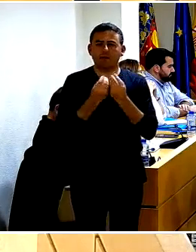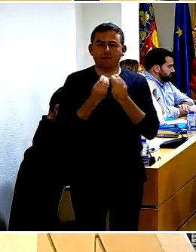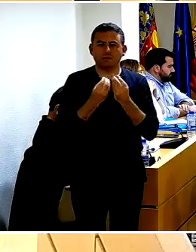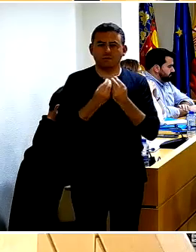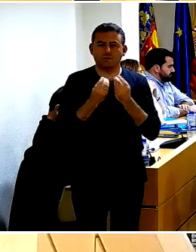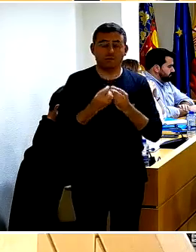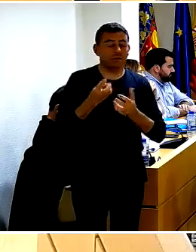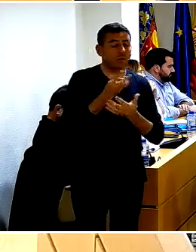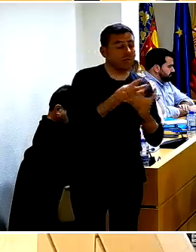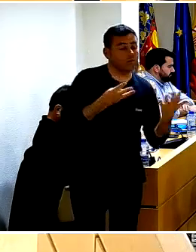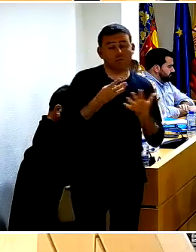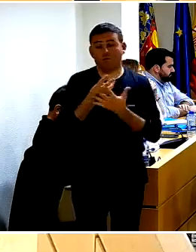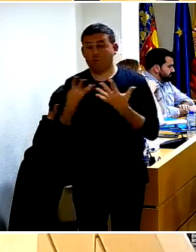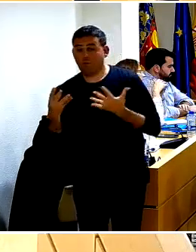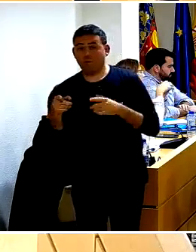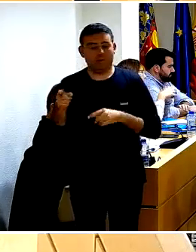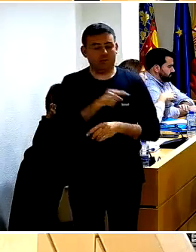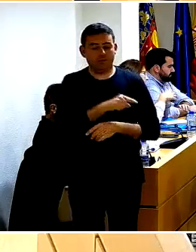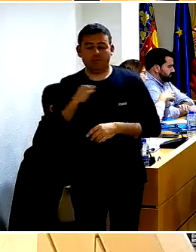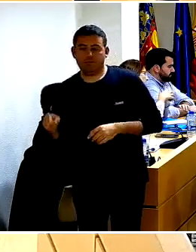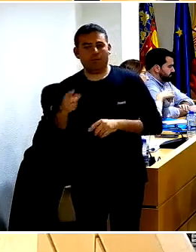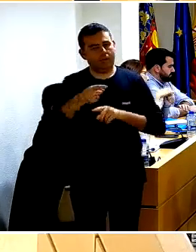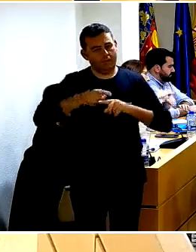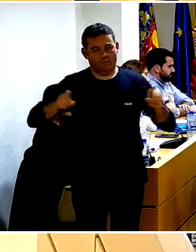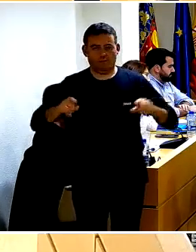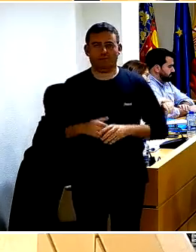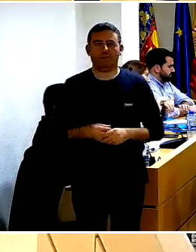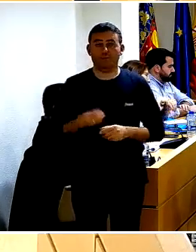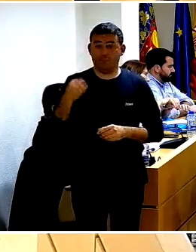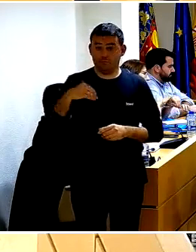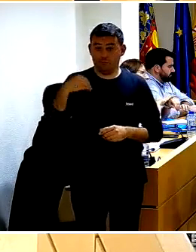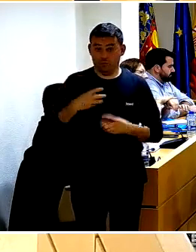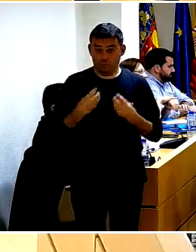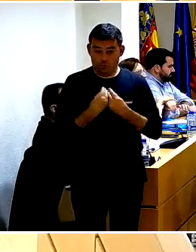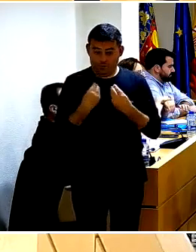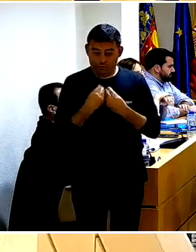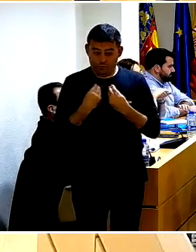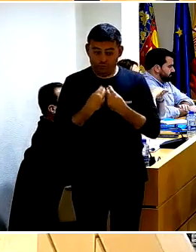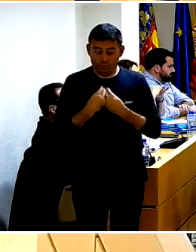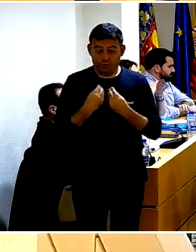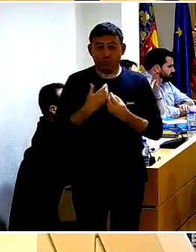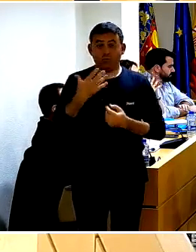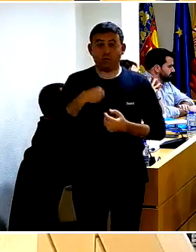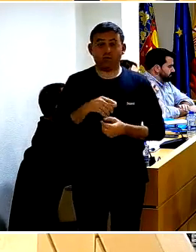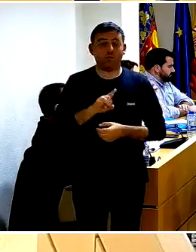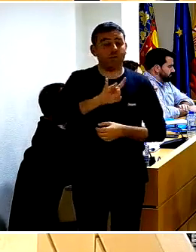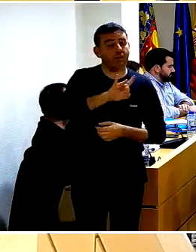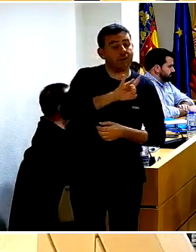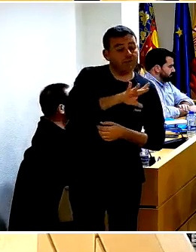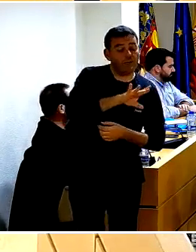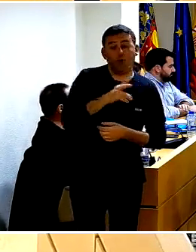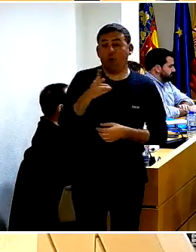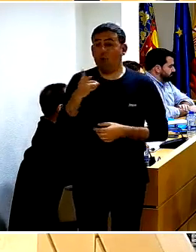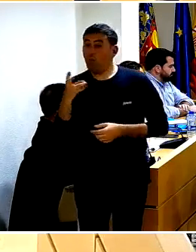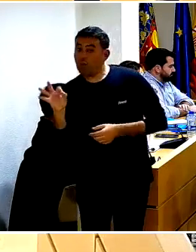fan que hi hagi una divergència del, si agarres uns números del 15 o si agarres uns altres del 20. Jo he